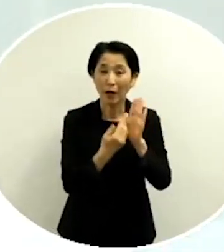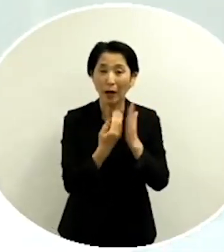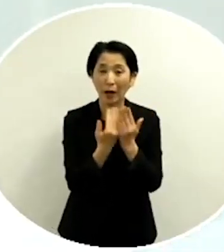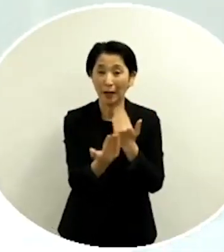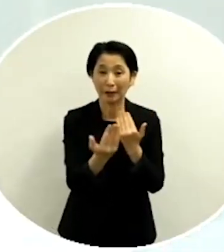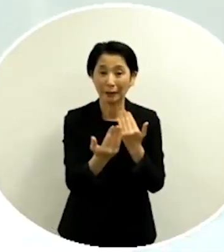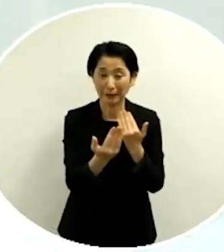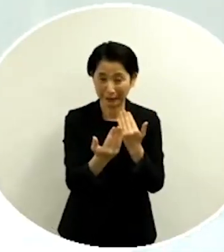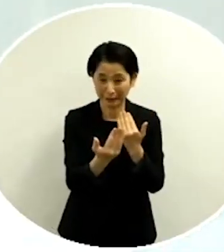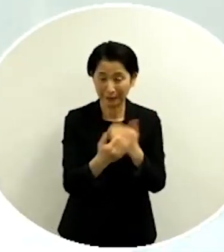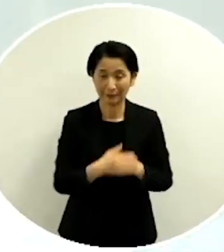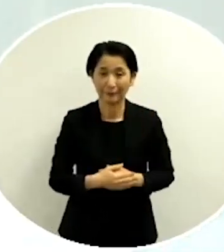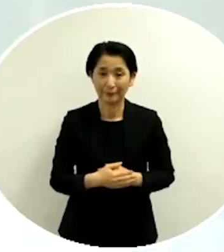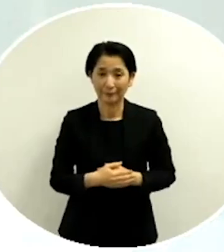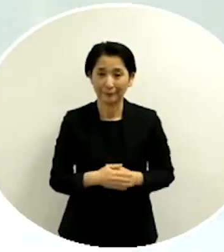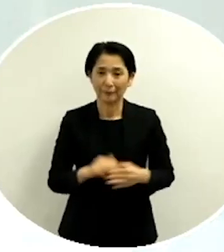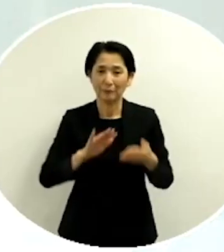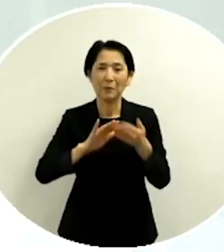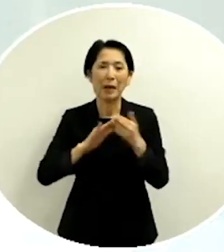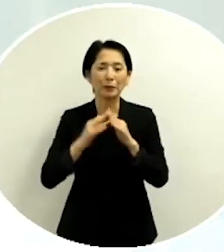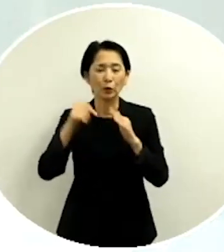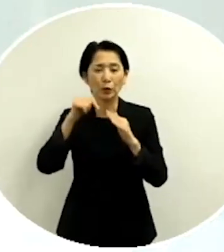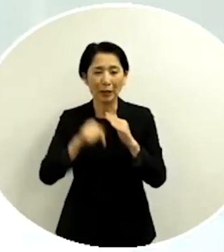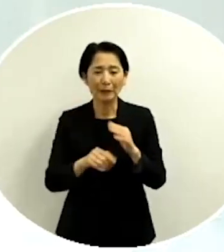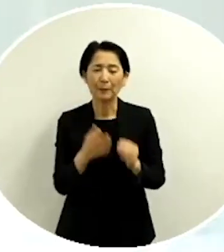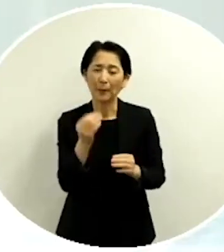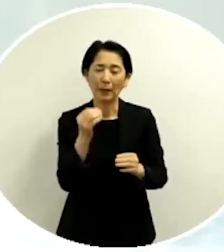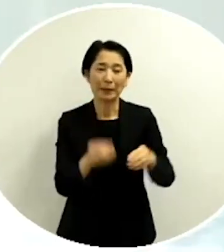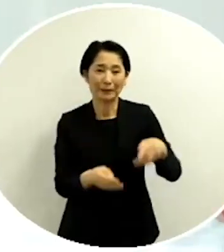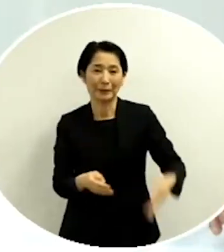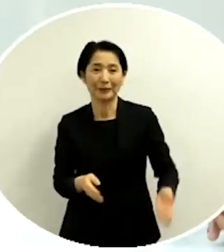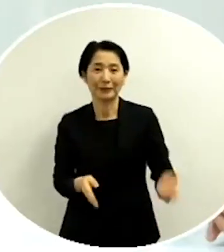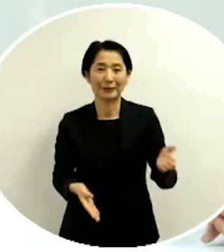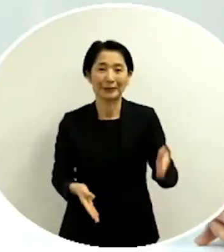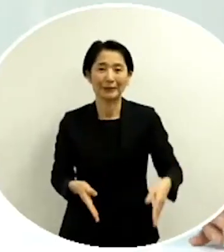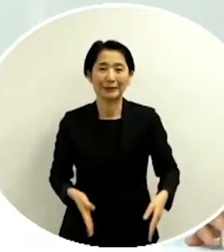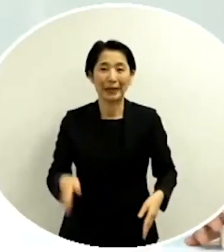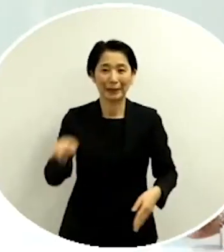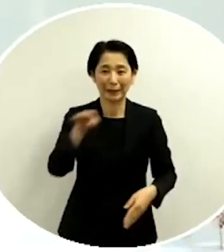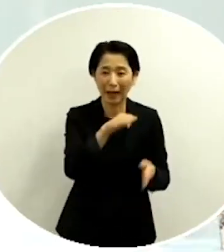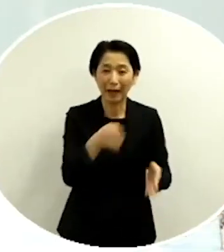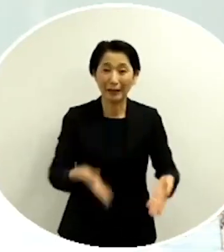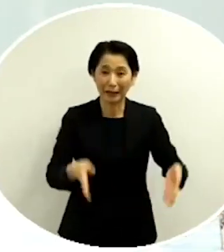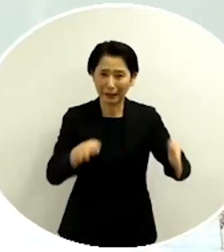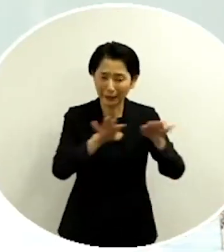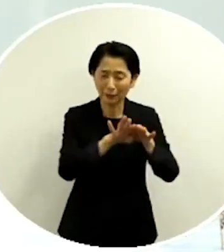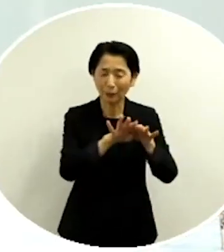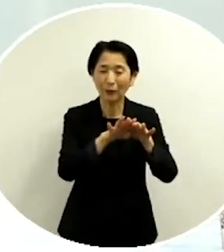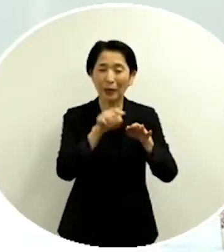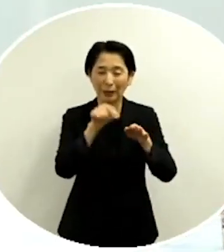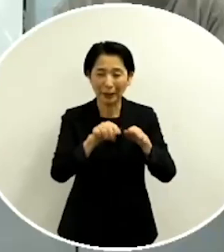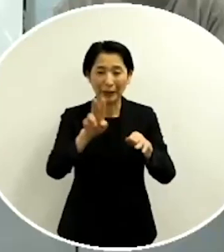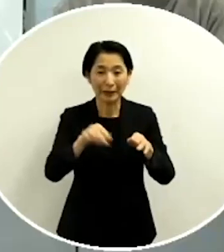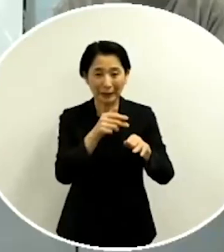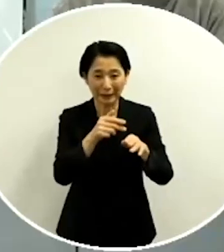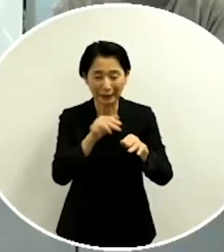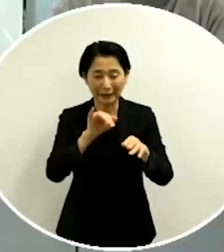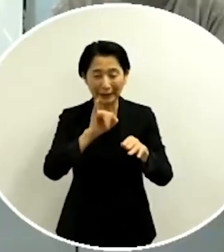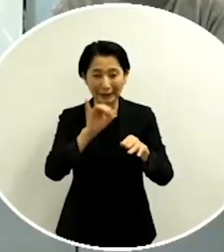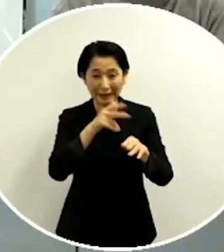町にあるハコモノし月なんとかセンターとか公民館とかいろんなものがありますけれどもそこの維持管理すと